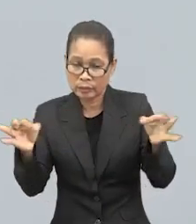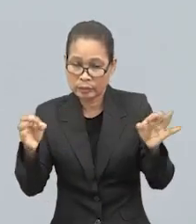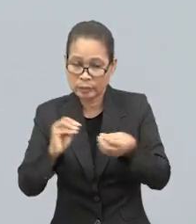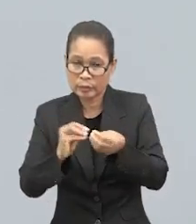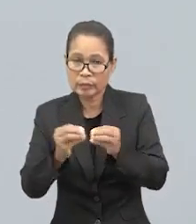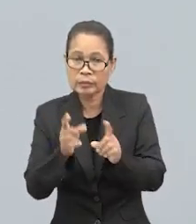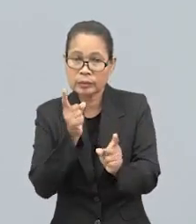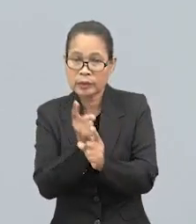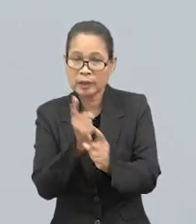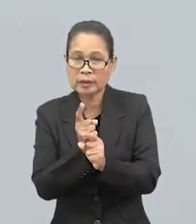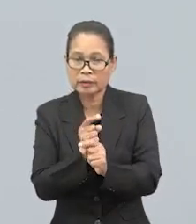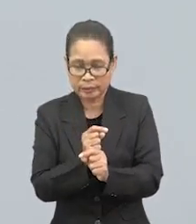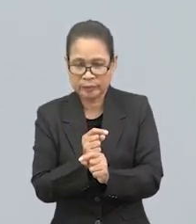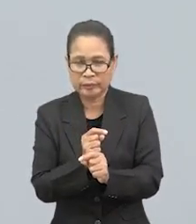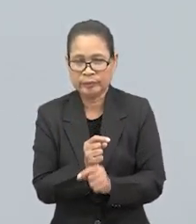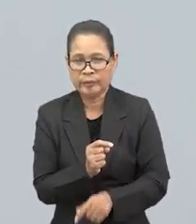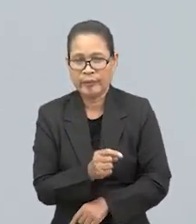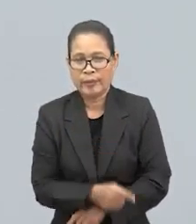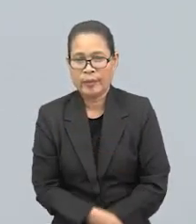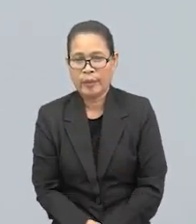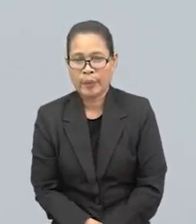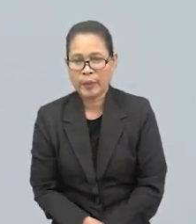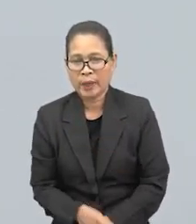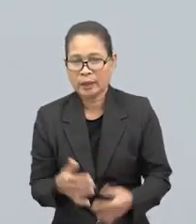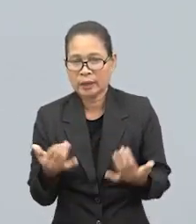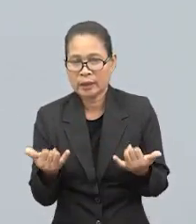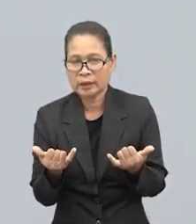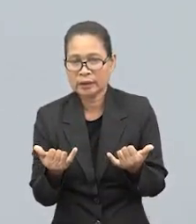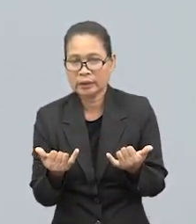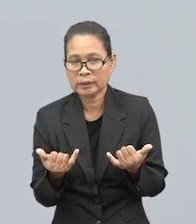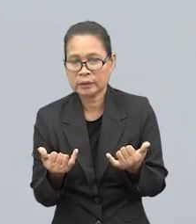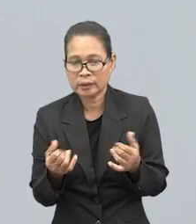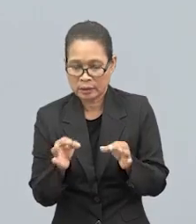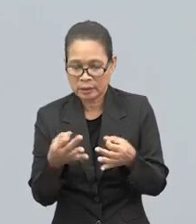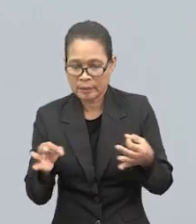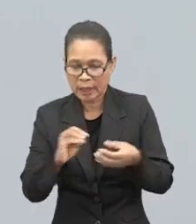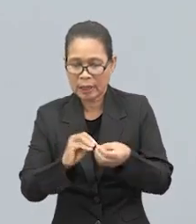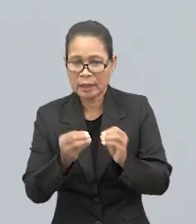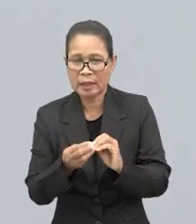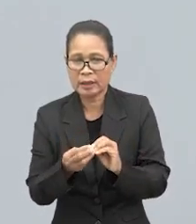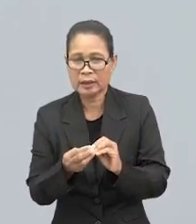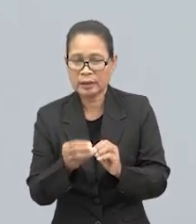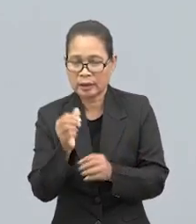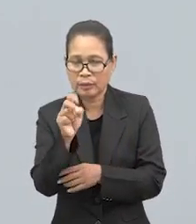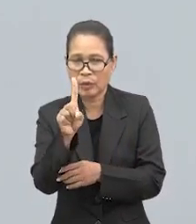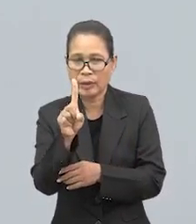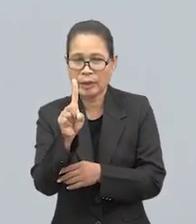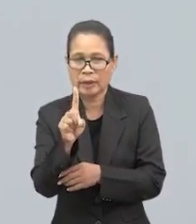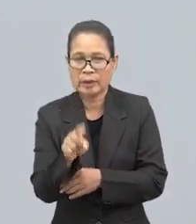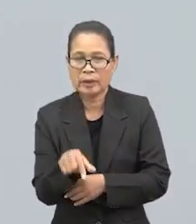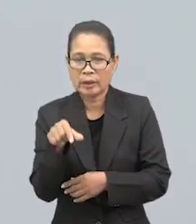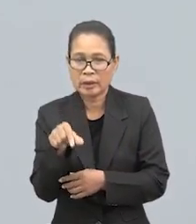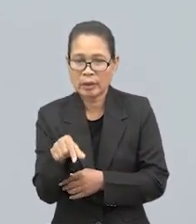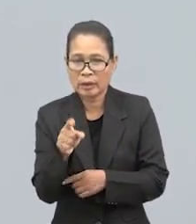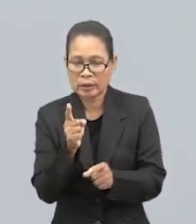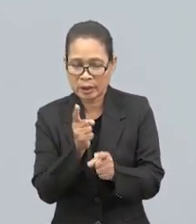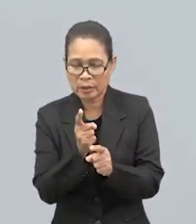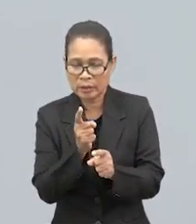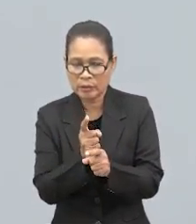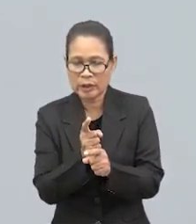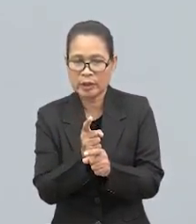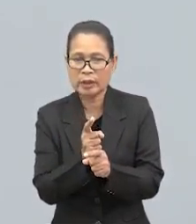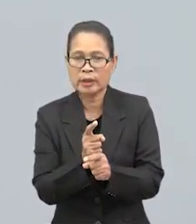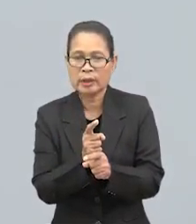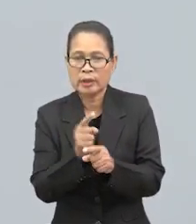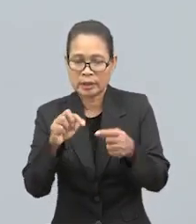bạc lệch đấy con. Chà trầm trớ hai. Chắc lọ bạc lệch. Tì mùi lọ bạc lệch